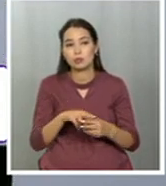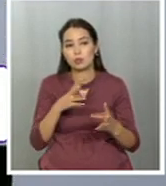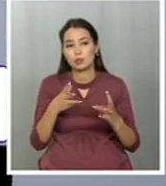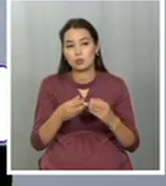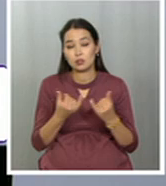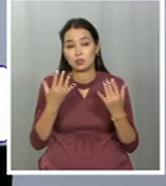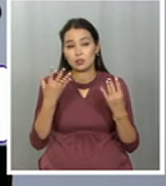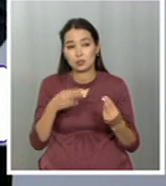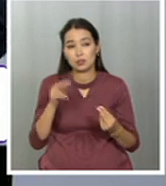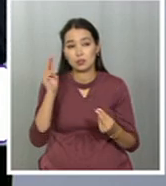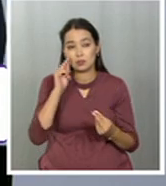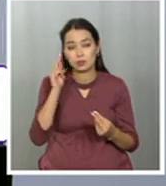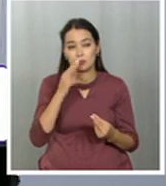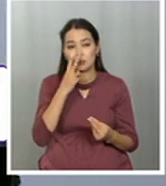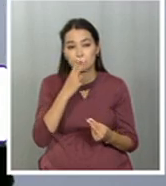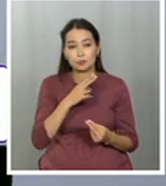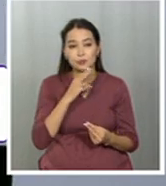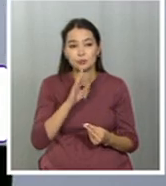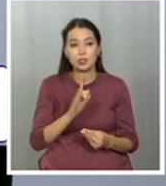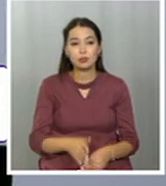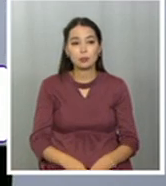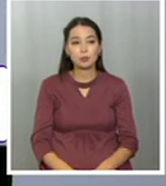сабақтың мақсатына жетеміз.